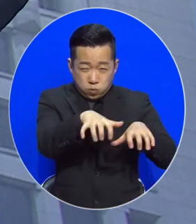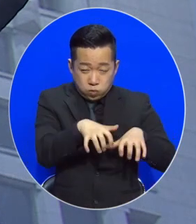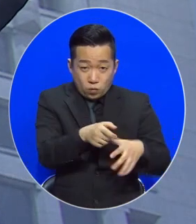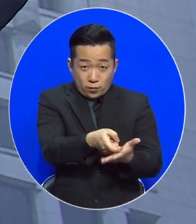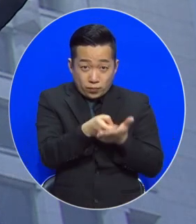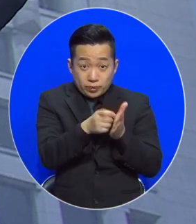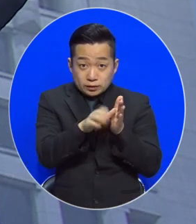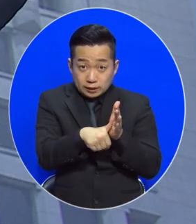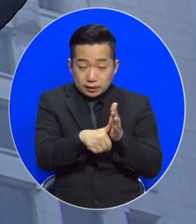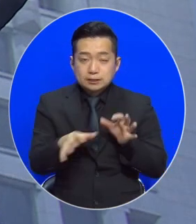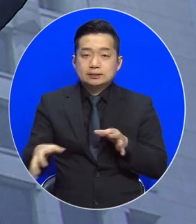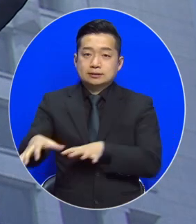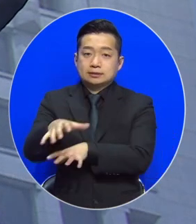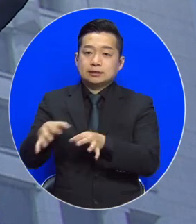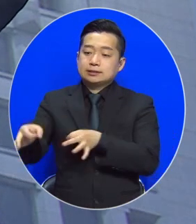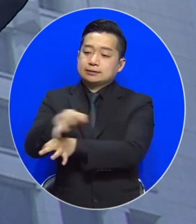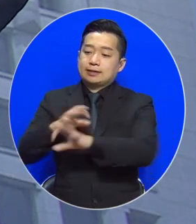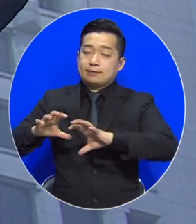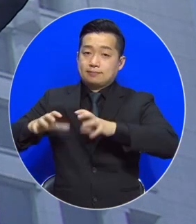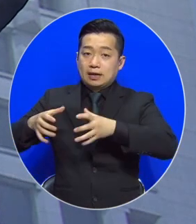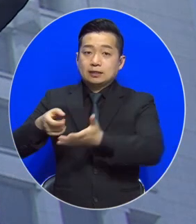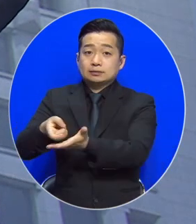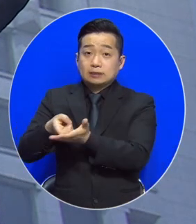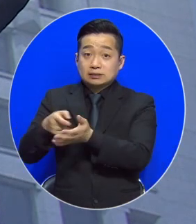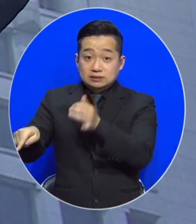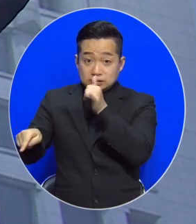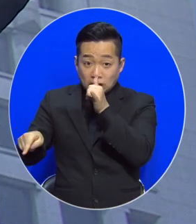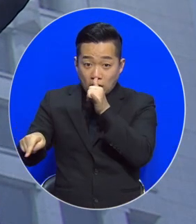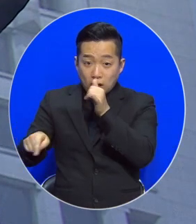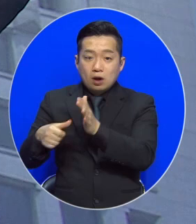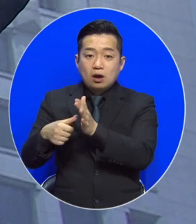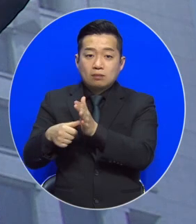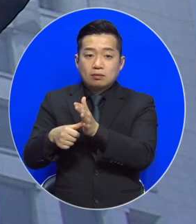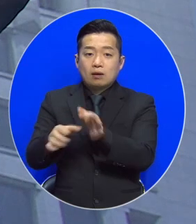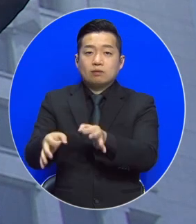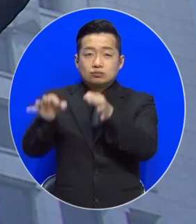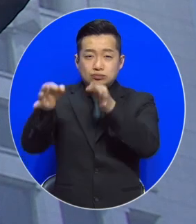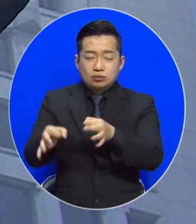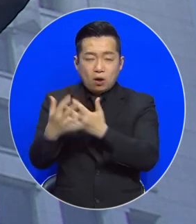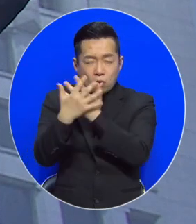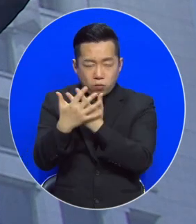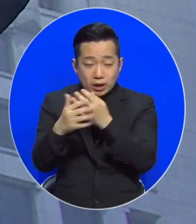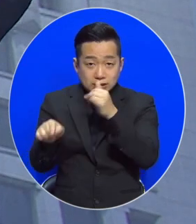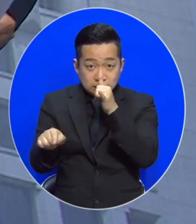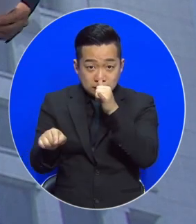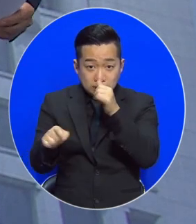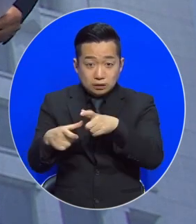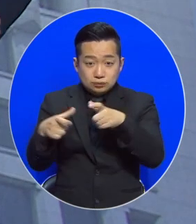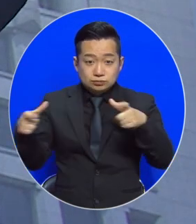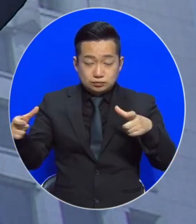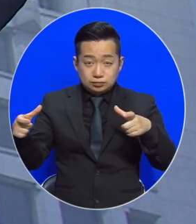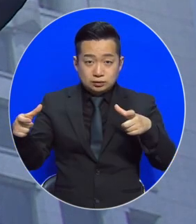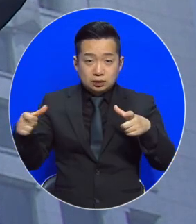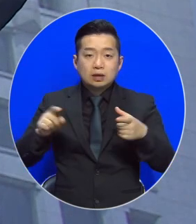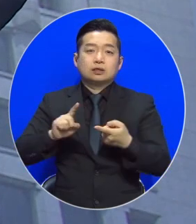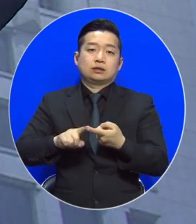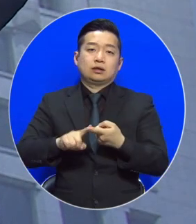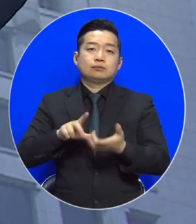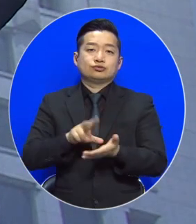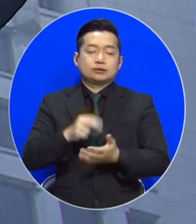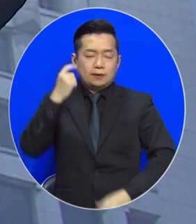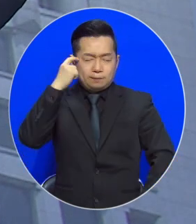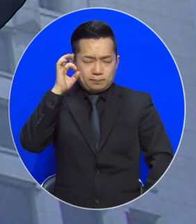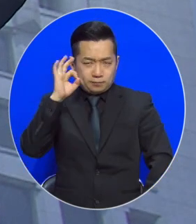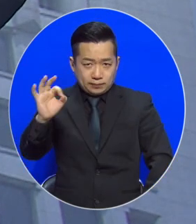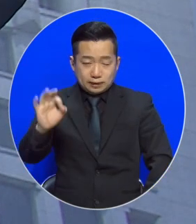과정에서 글로벌 금융시장 불안의 재연과 실물경제 불확실성에 확대 가능성을 배제할 수 없는만큼